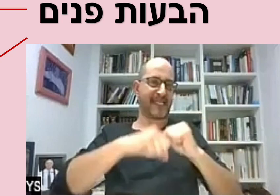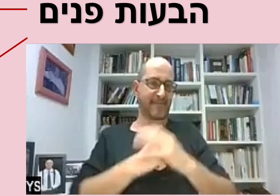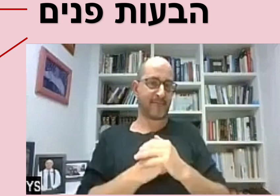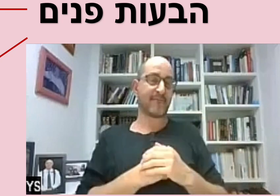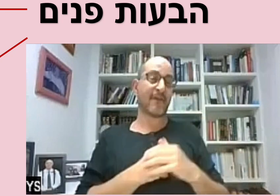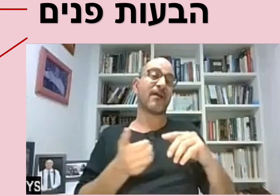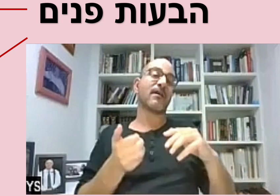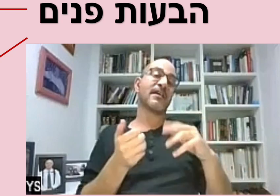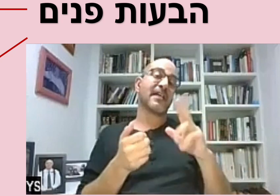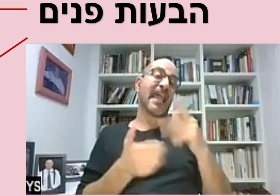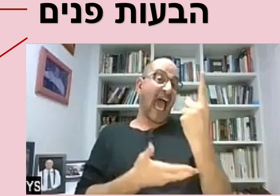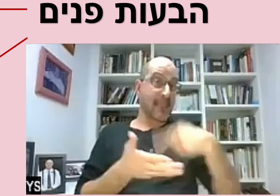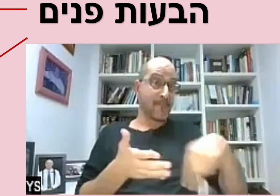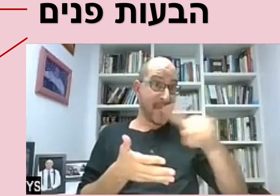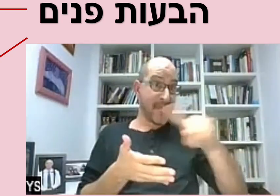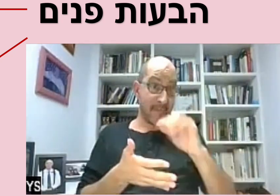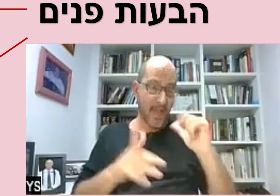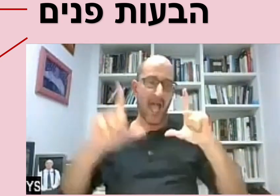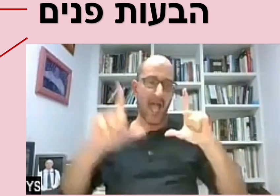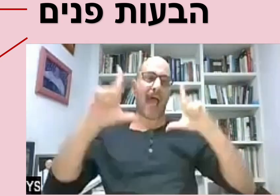ידניים.